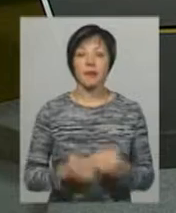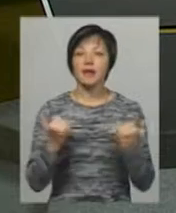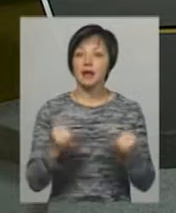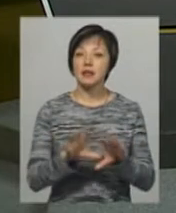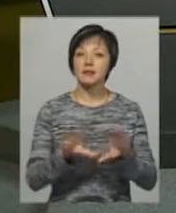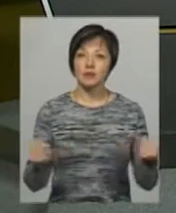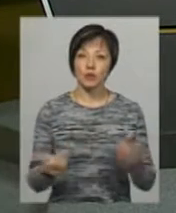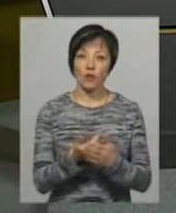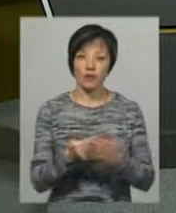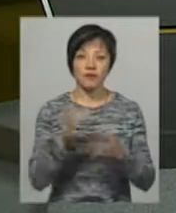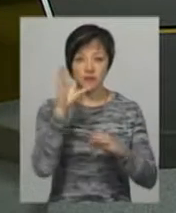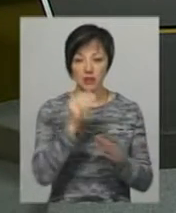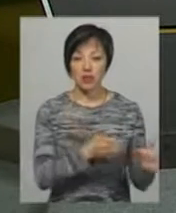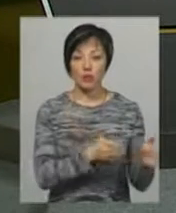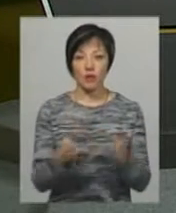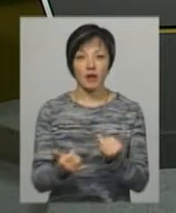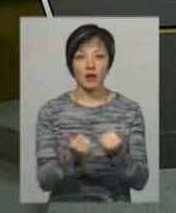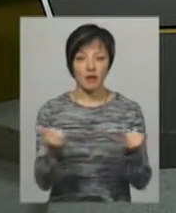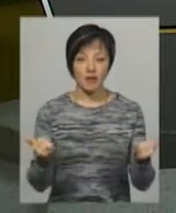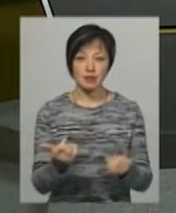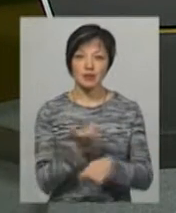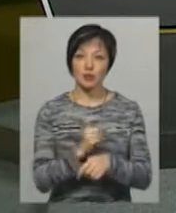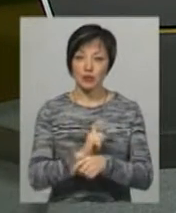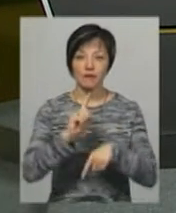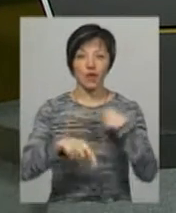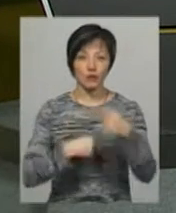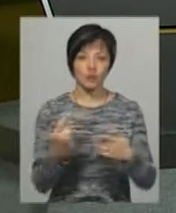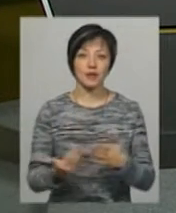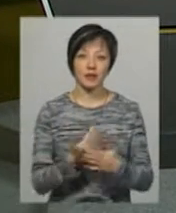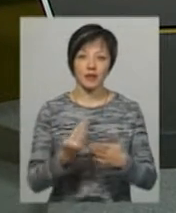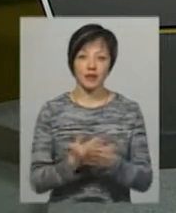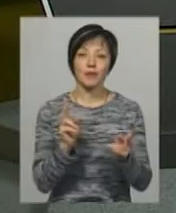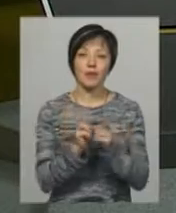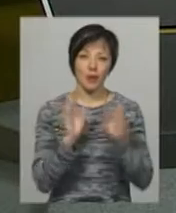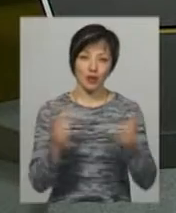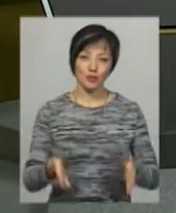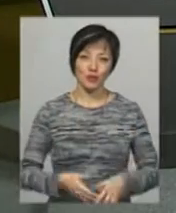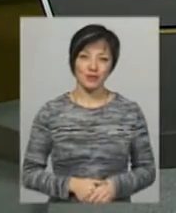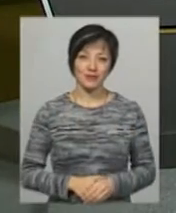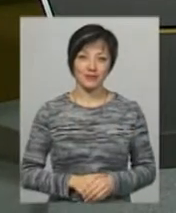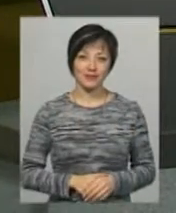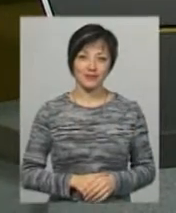Наразі це всі новини, які ми встигли для вас підготувати. Більше дивіться у наступних випусках. Побачимось!